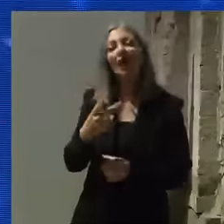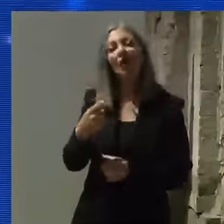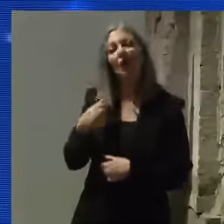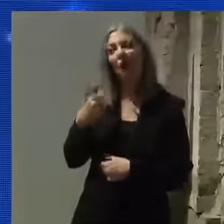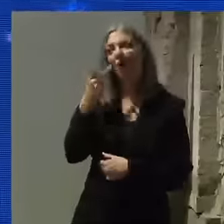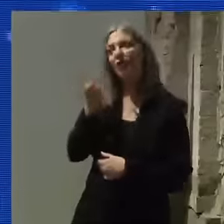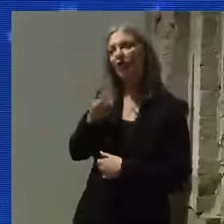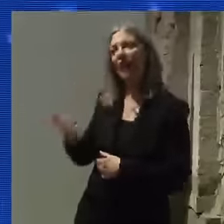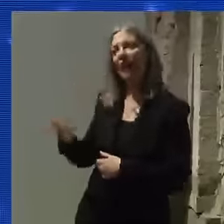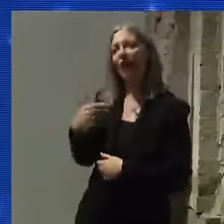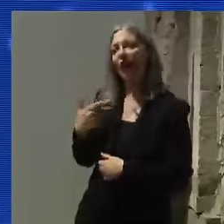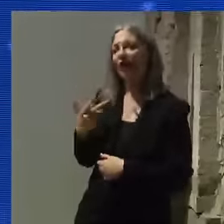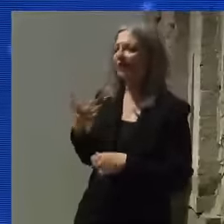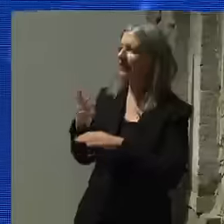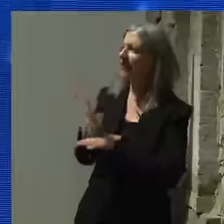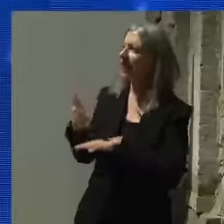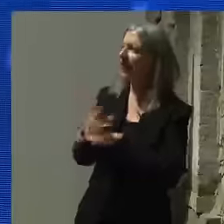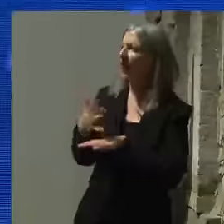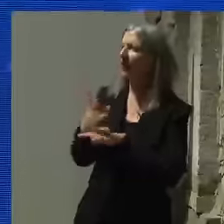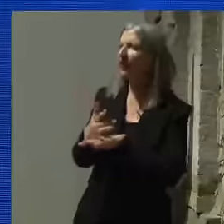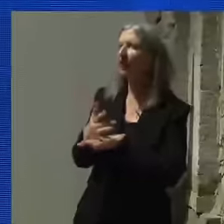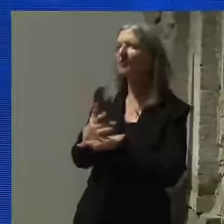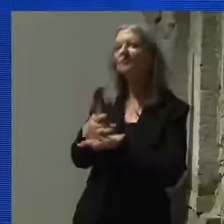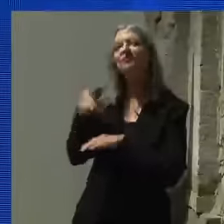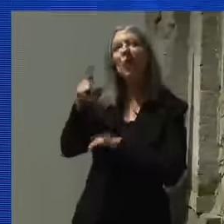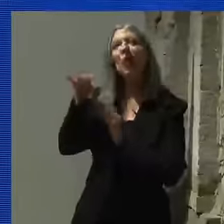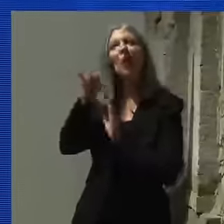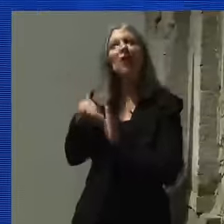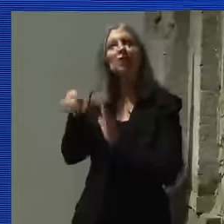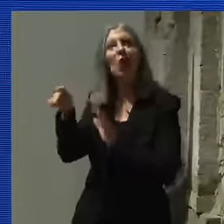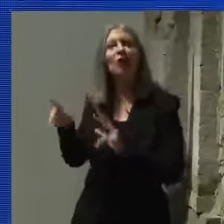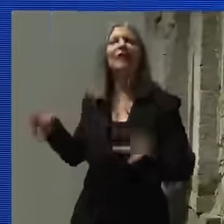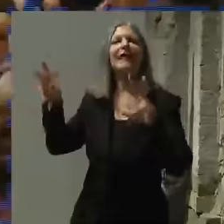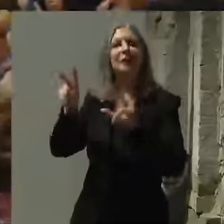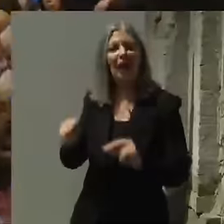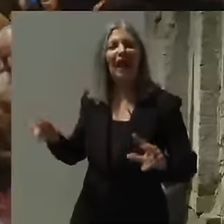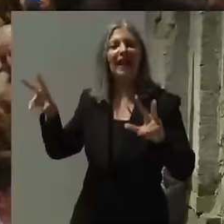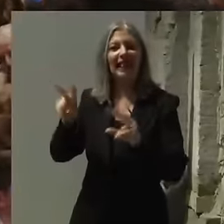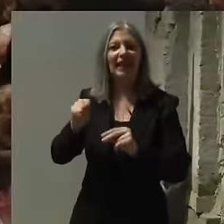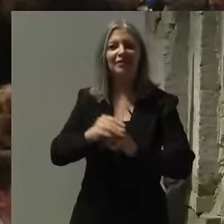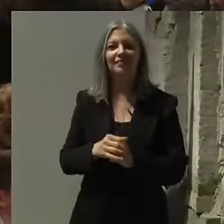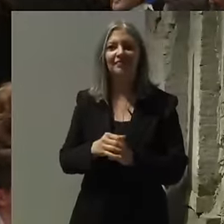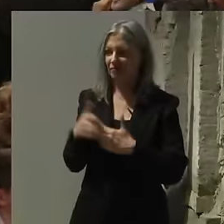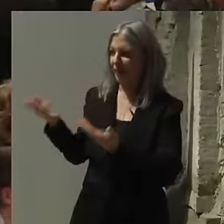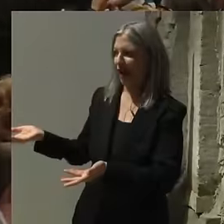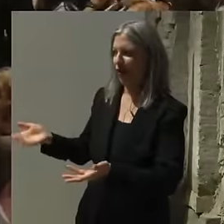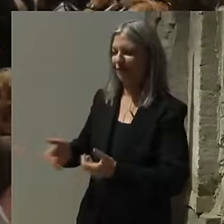farne, è come se quel giorno, diciamo, si ripete. Okay? Vai Bobo.